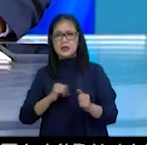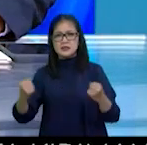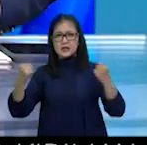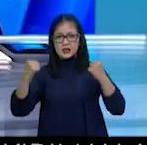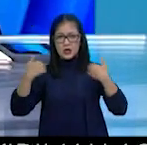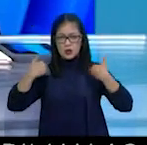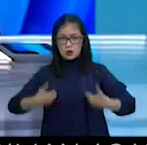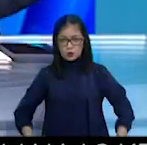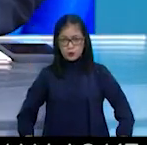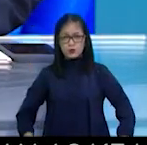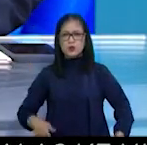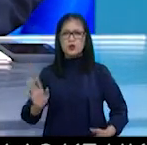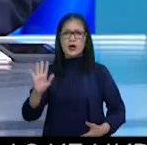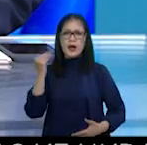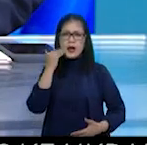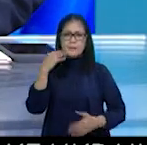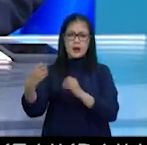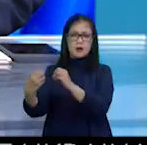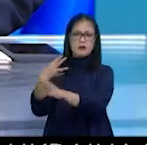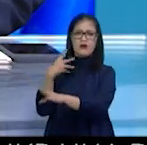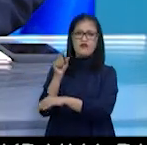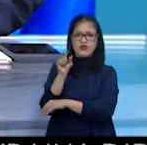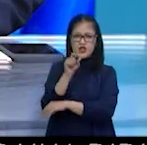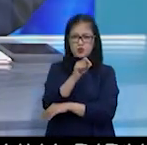tubuhnya sehingga tidak mudah terserang virus.